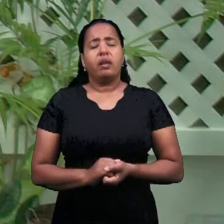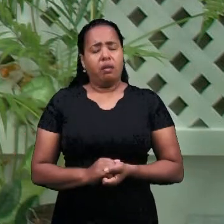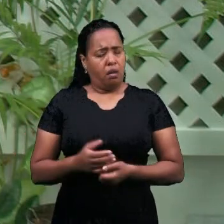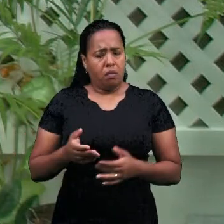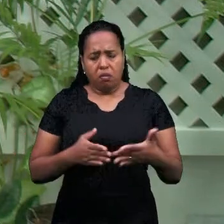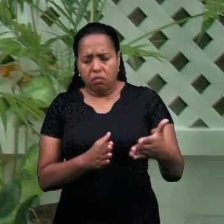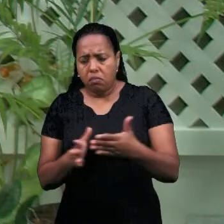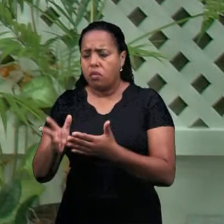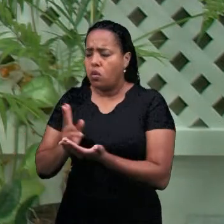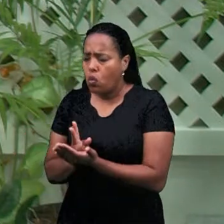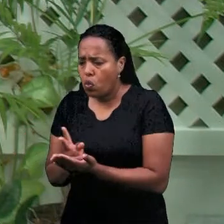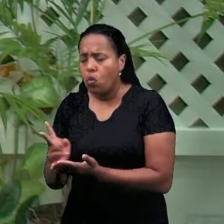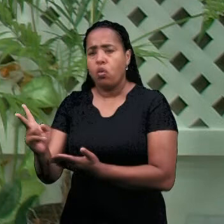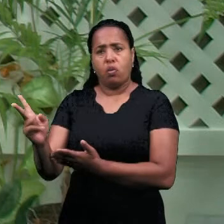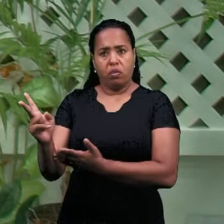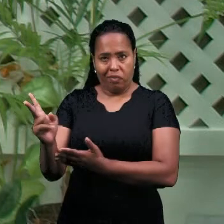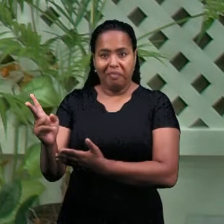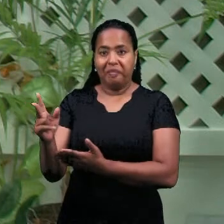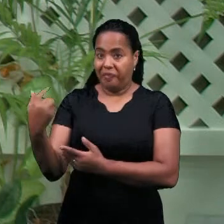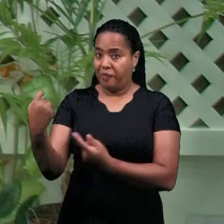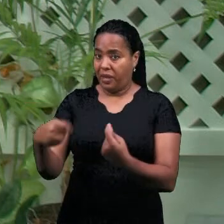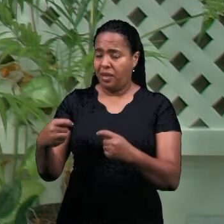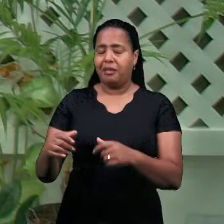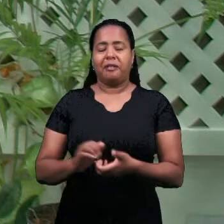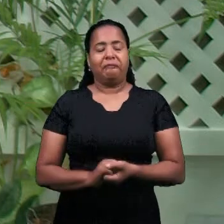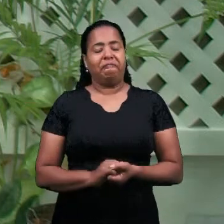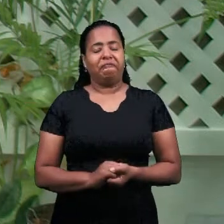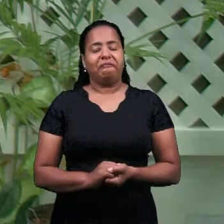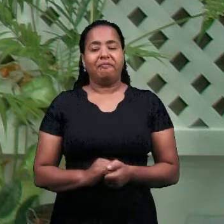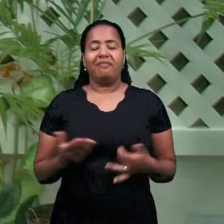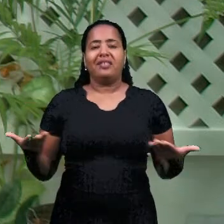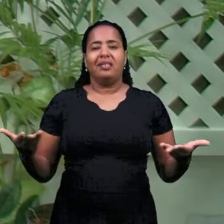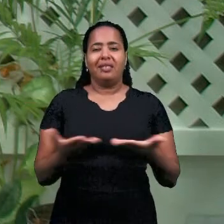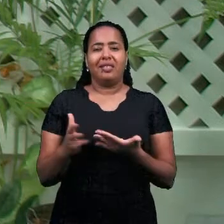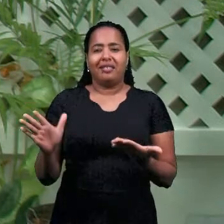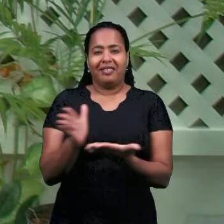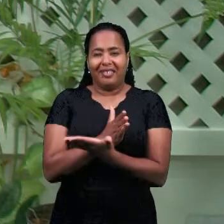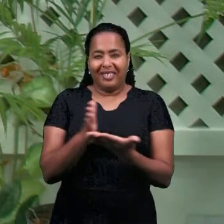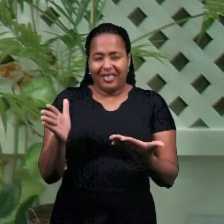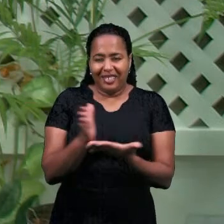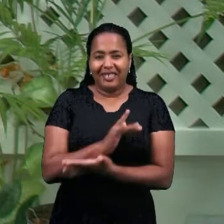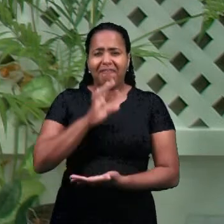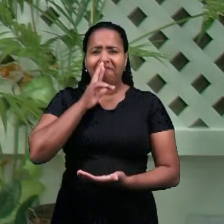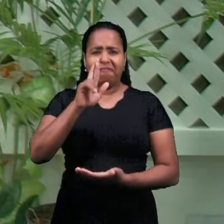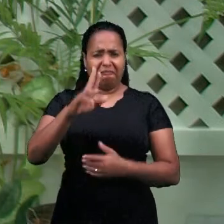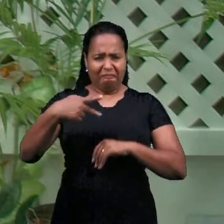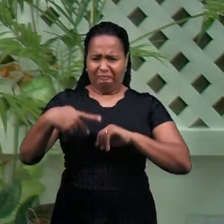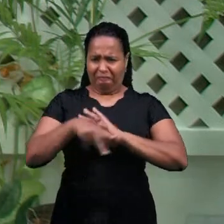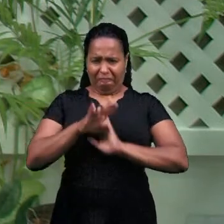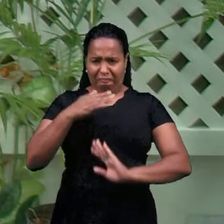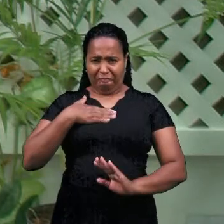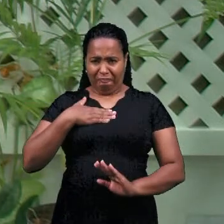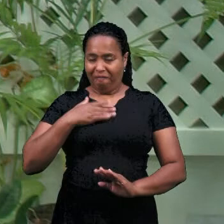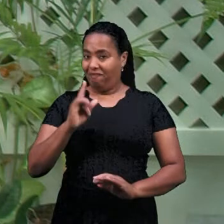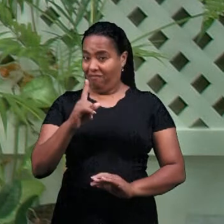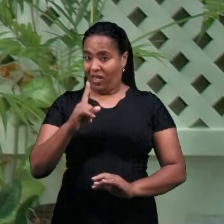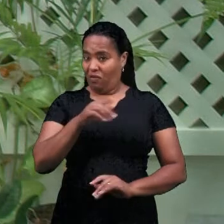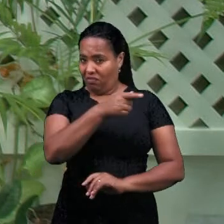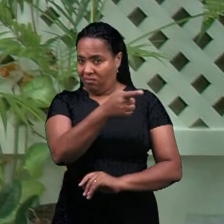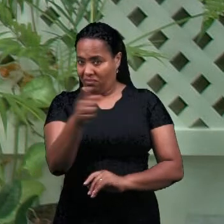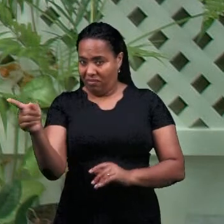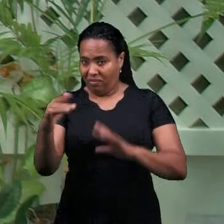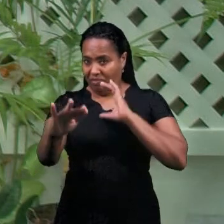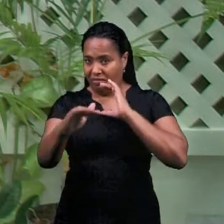continuer. Et je vais donner quelques réponses maintenant, qui ne sont pas de moi, mais viennent de frères et